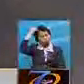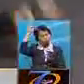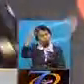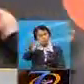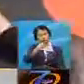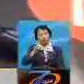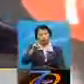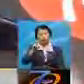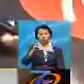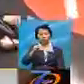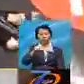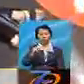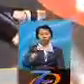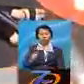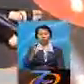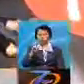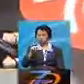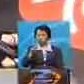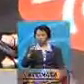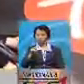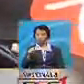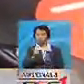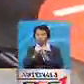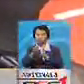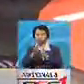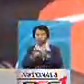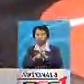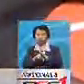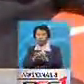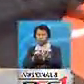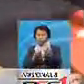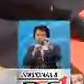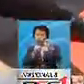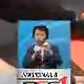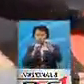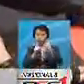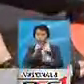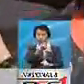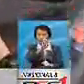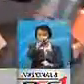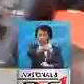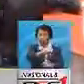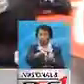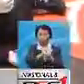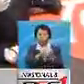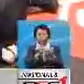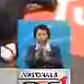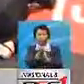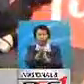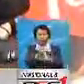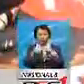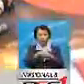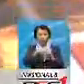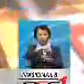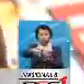kategori dengan latar belakang seni mu berjaya menewaskan Dex juga melalu submion